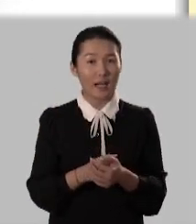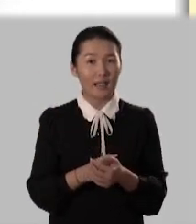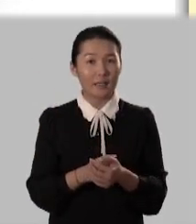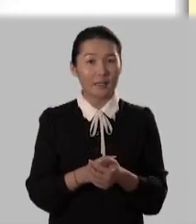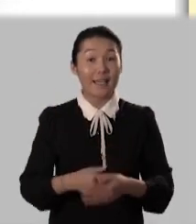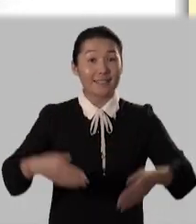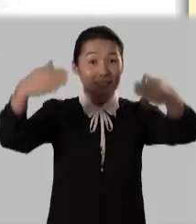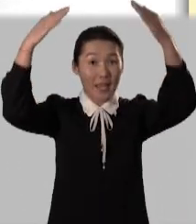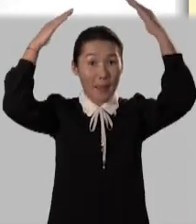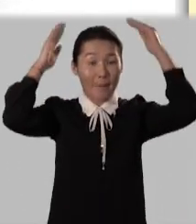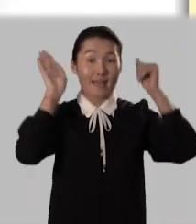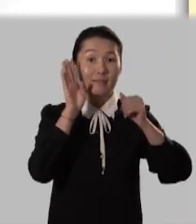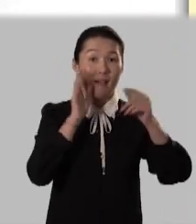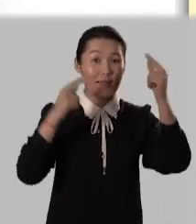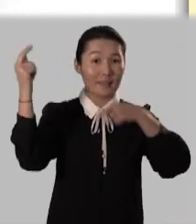до пола